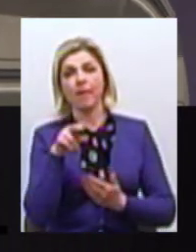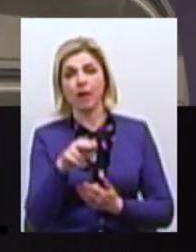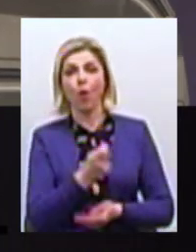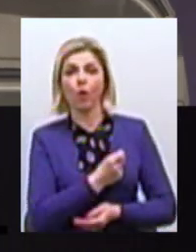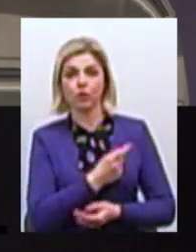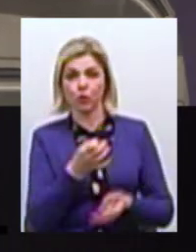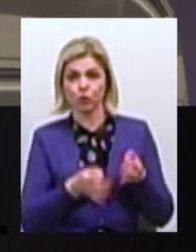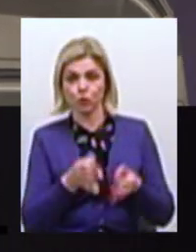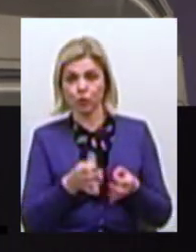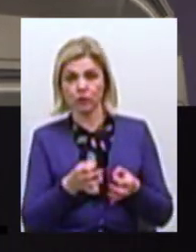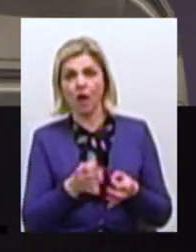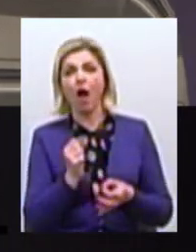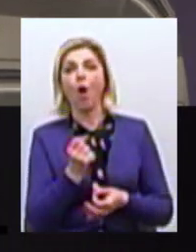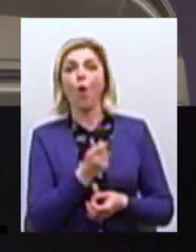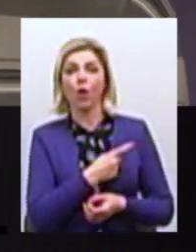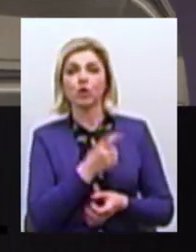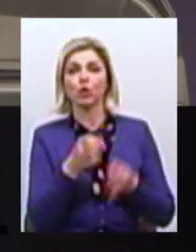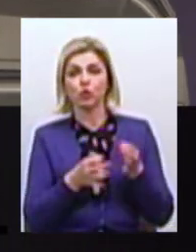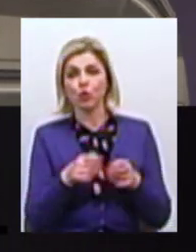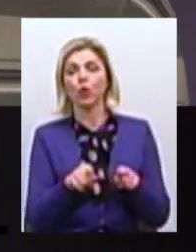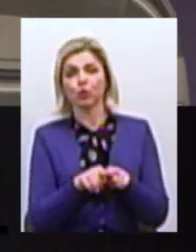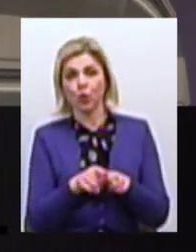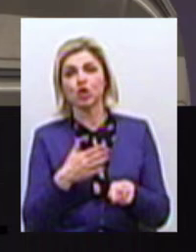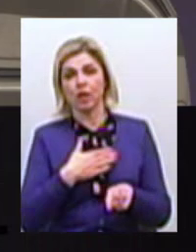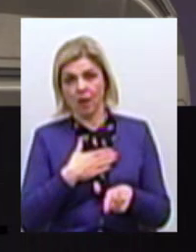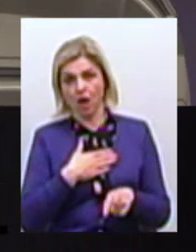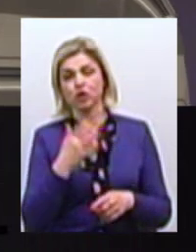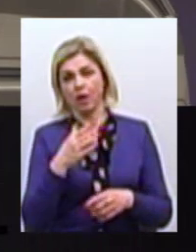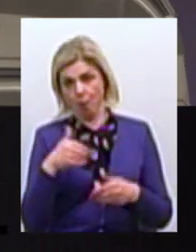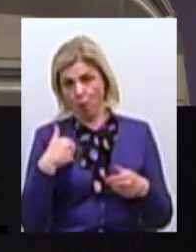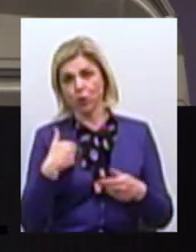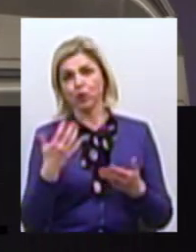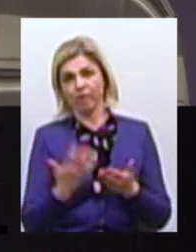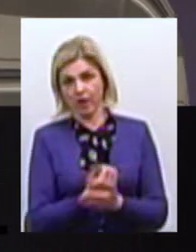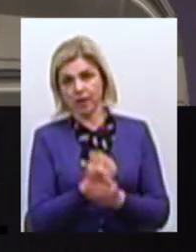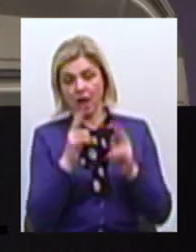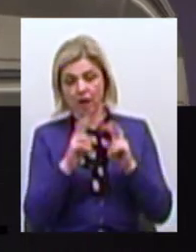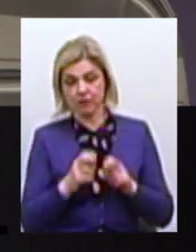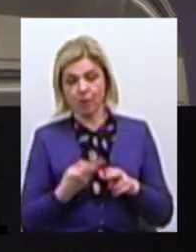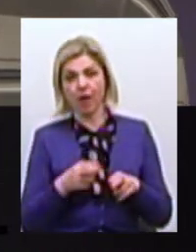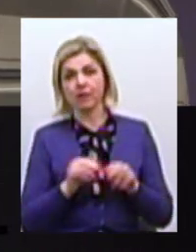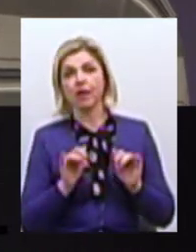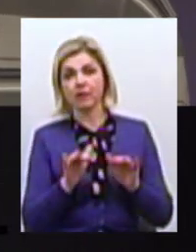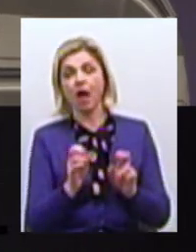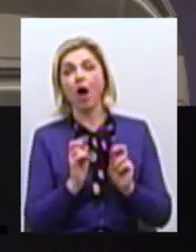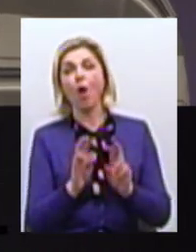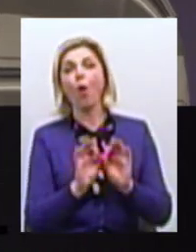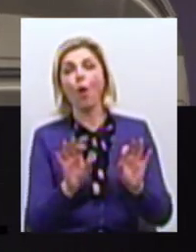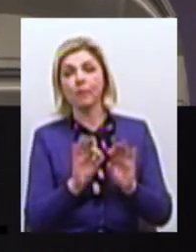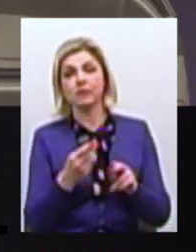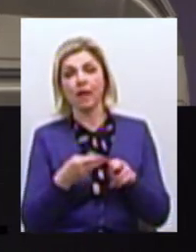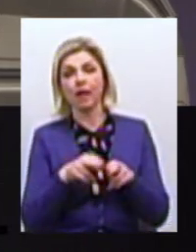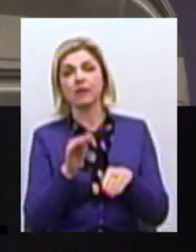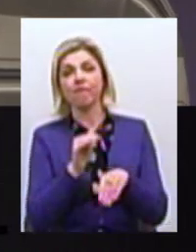суд. Одесский суд тоже в нашу пользу выиграл это, рассмотрел это дело. Вот как он объяснит этот факт с точки